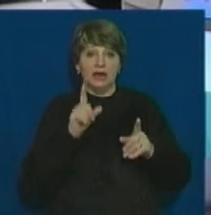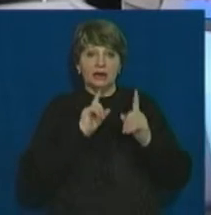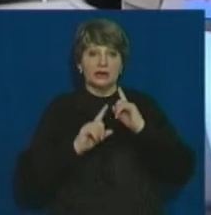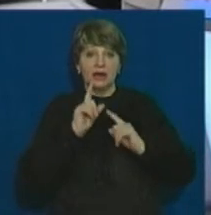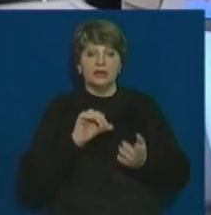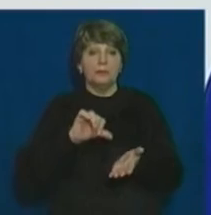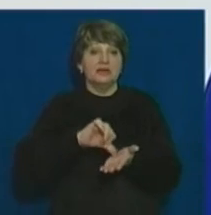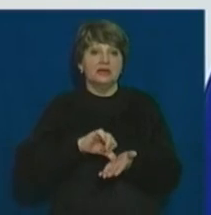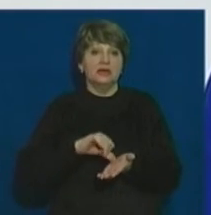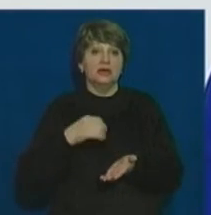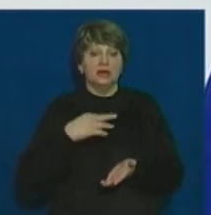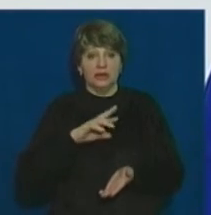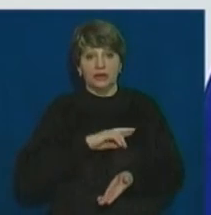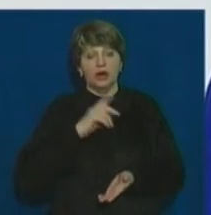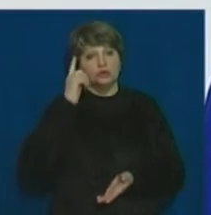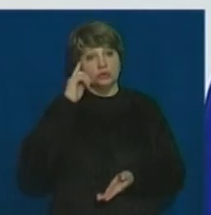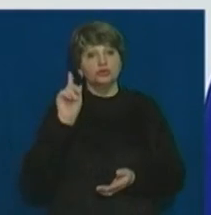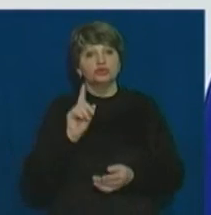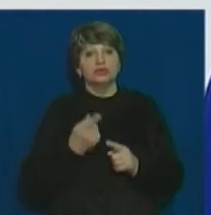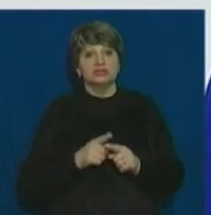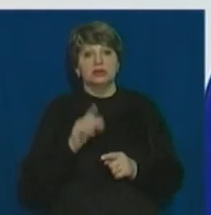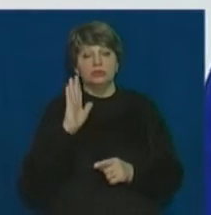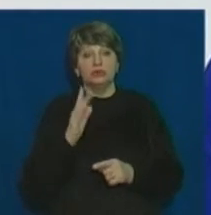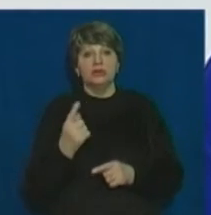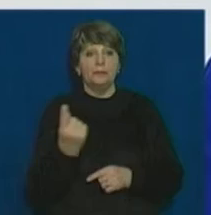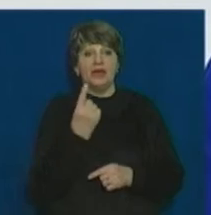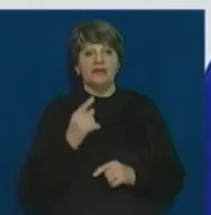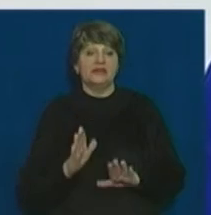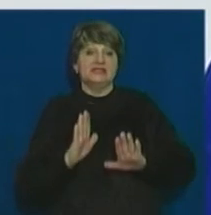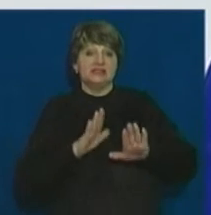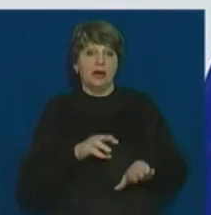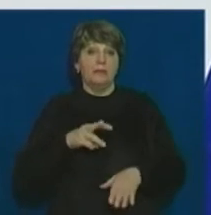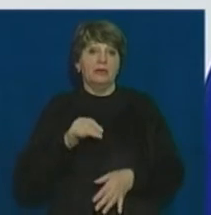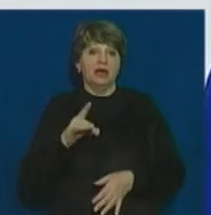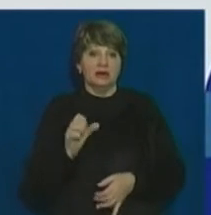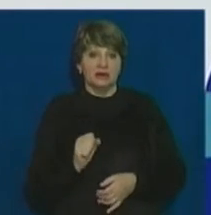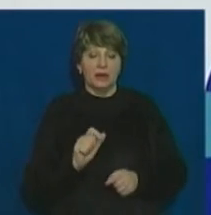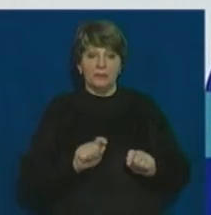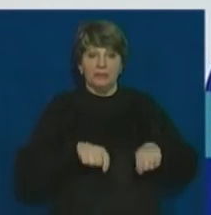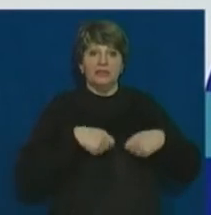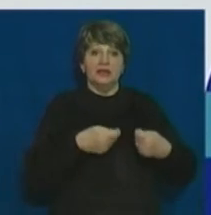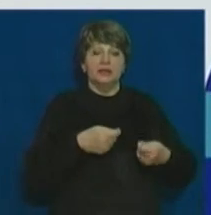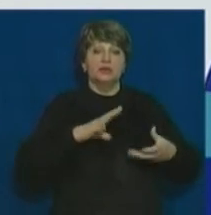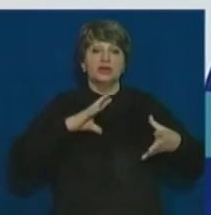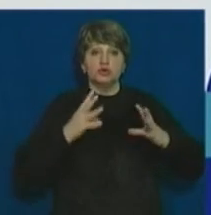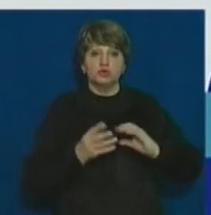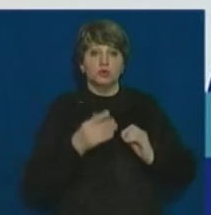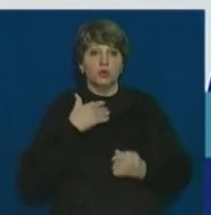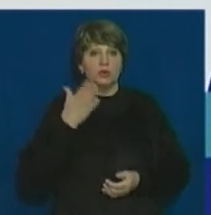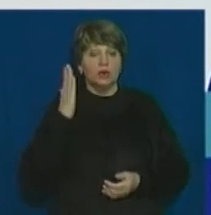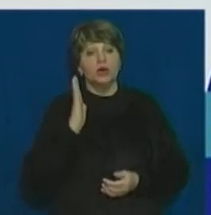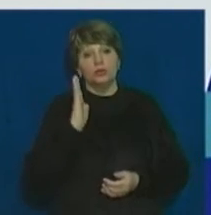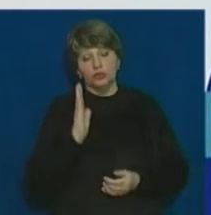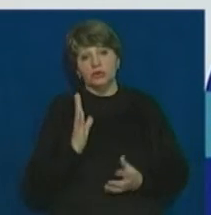думаю, що це буде Людмила Іванівна Бордунос, тому що це було ініційовано питання нею. І будемо